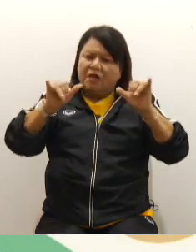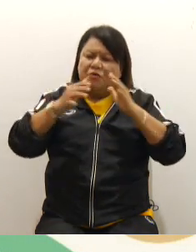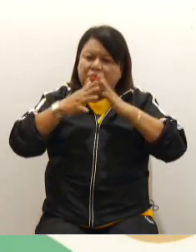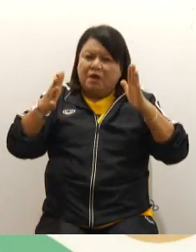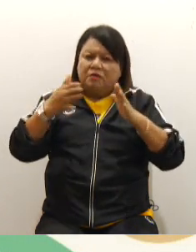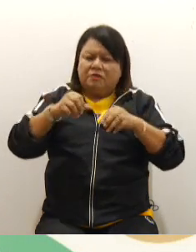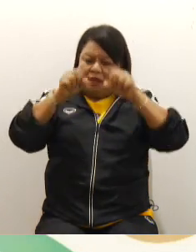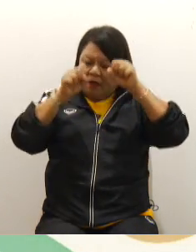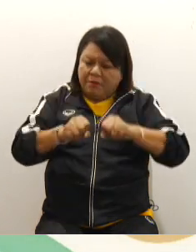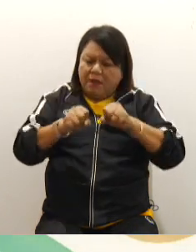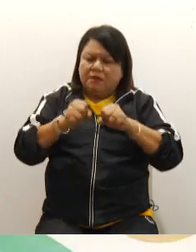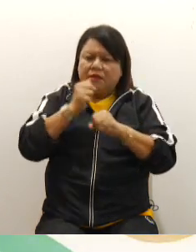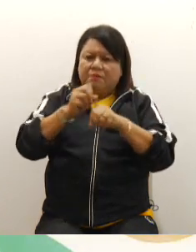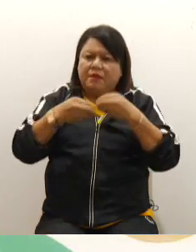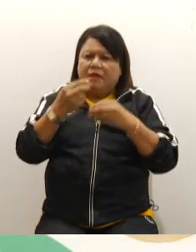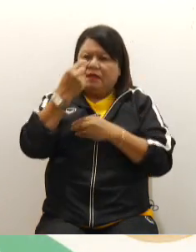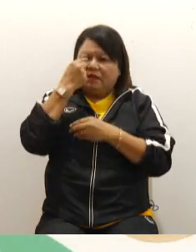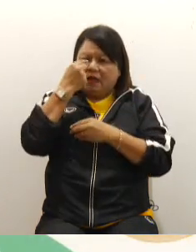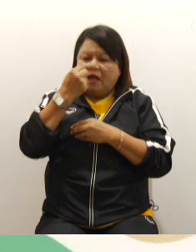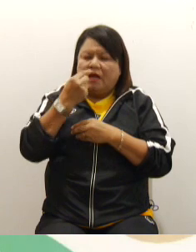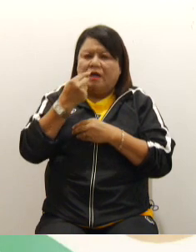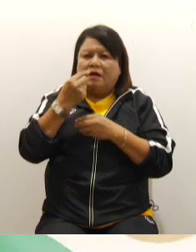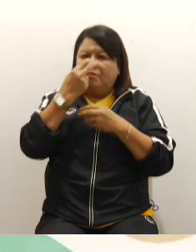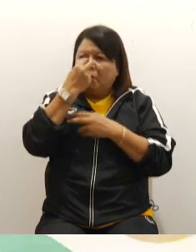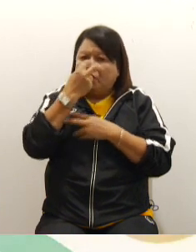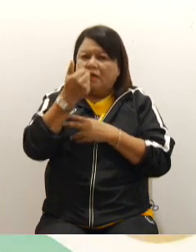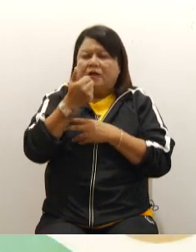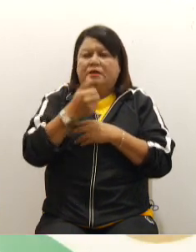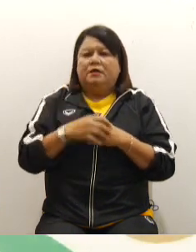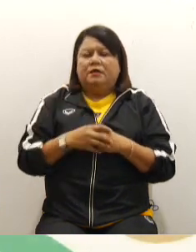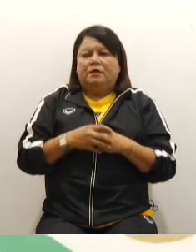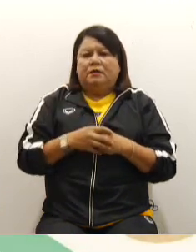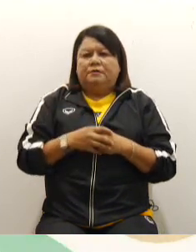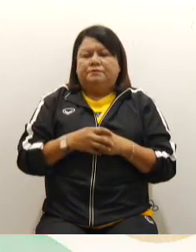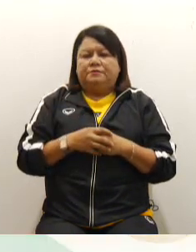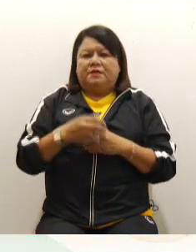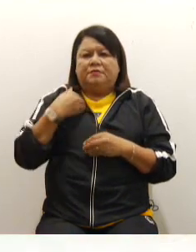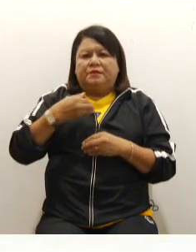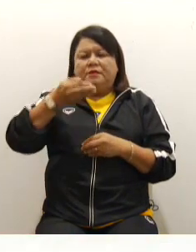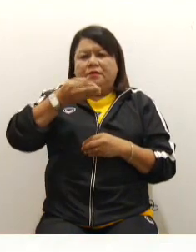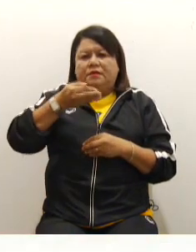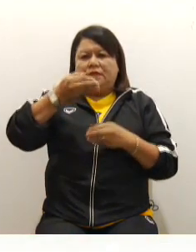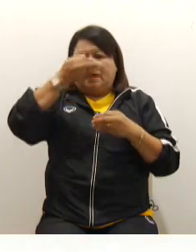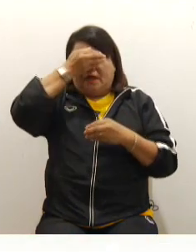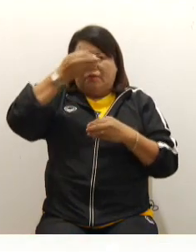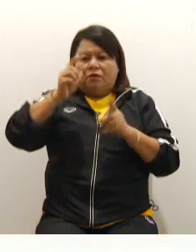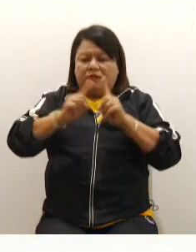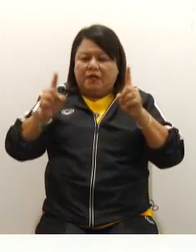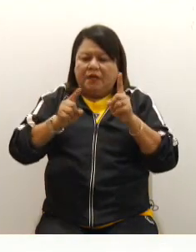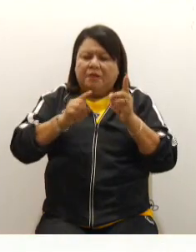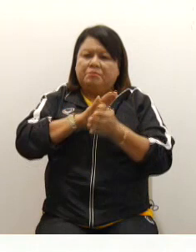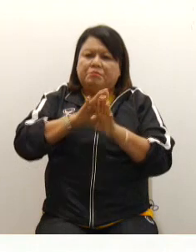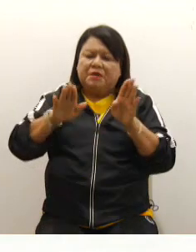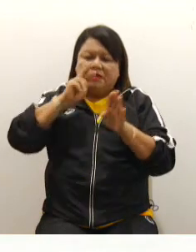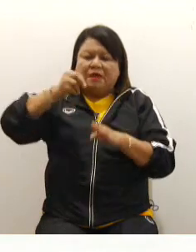ทั่งมันสามารถเนี่ยทำให้ตาเราบอดได้เพราะฉะนั้นคุณมีiWatch แต่คุณไม่เคยเปิดน้ำทิ้งเลยเพราะฉะนั้นคุณก็จะมี